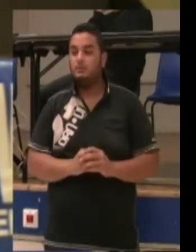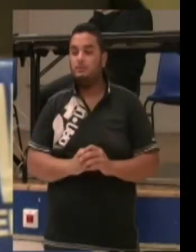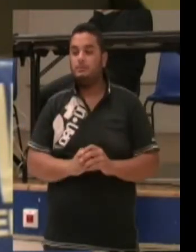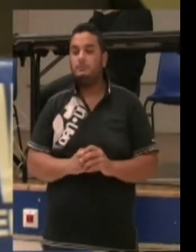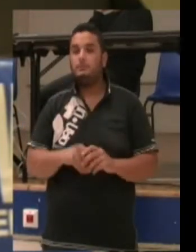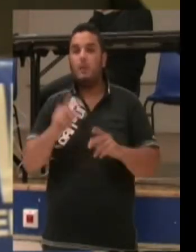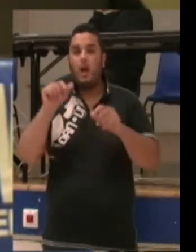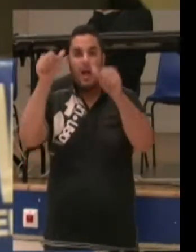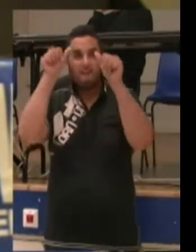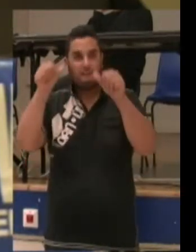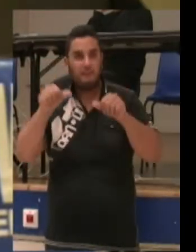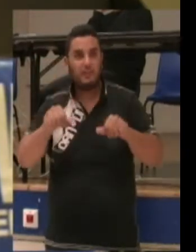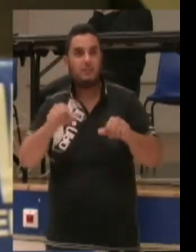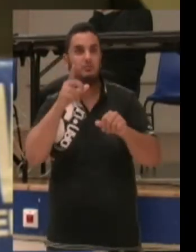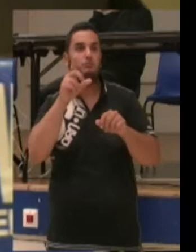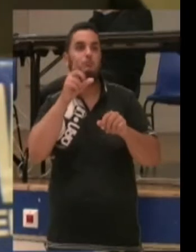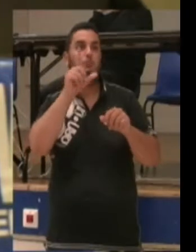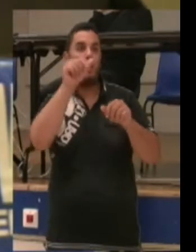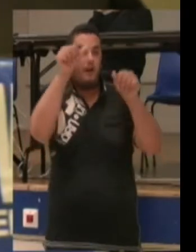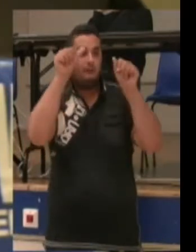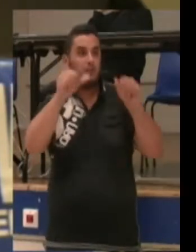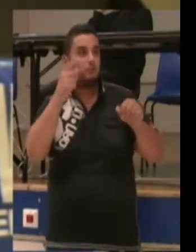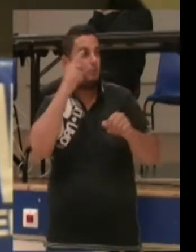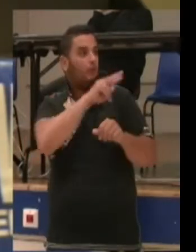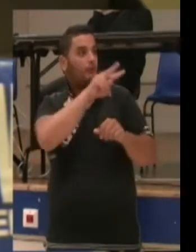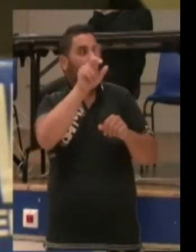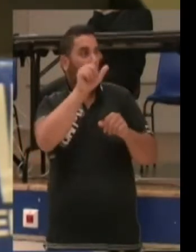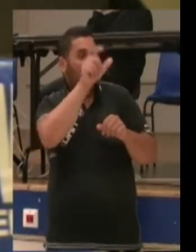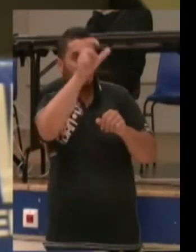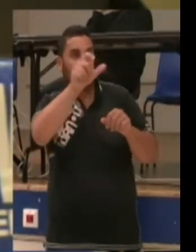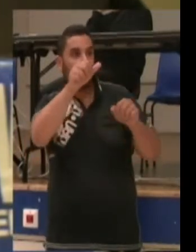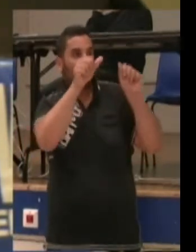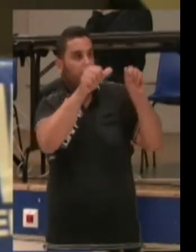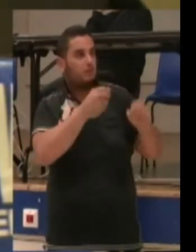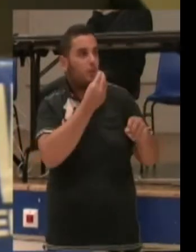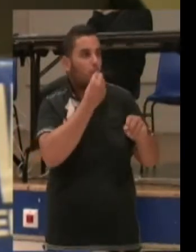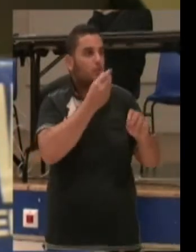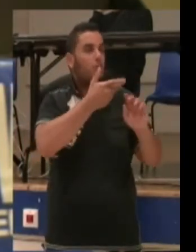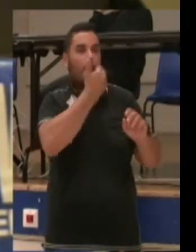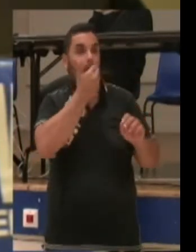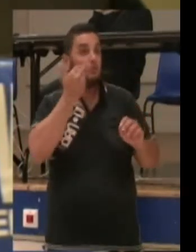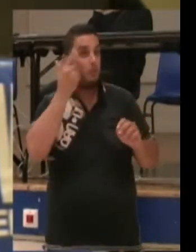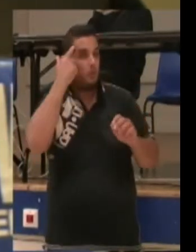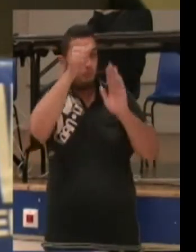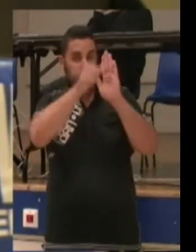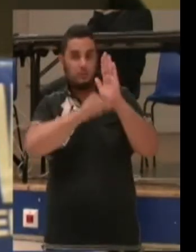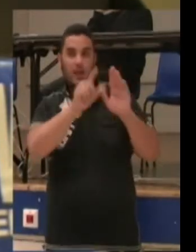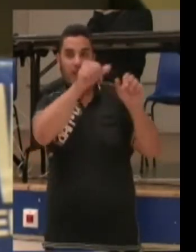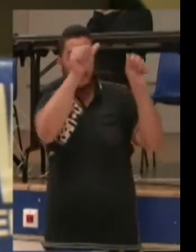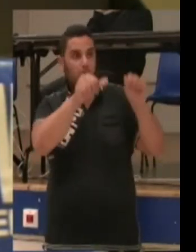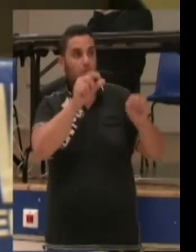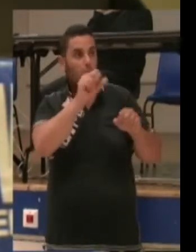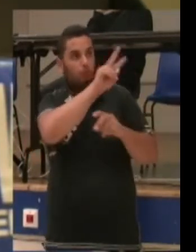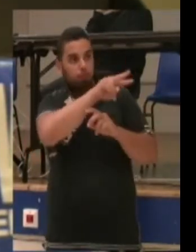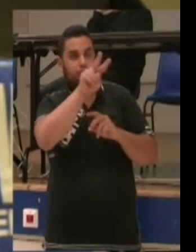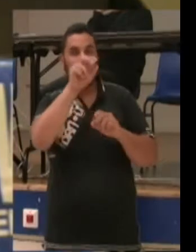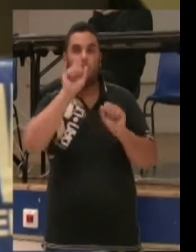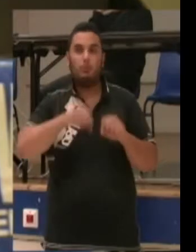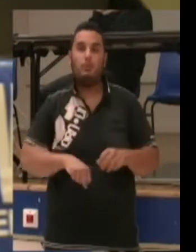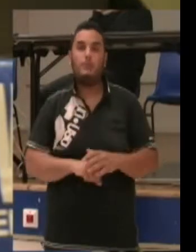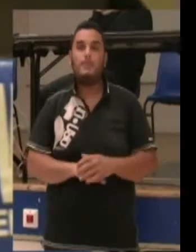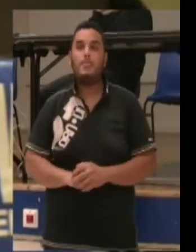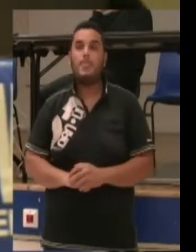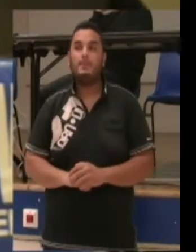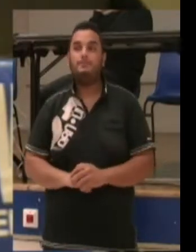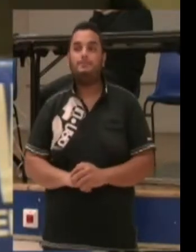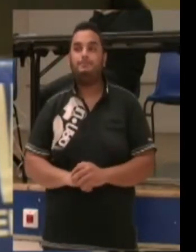des affiches, des tracts qu'on a mis en place concernant donc le mois du Ramadan, sur revenir sur le sens vraiment du mois du Ramadan,